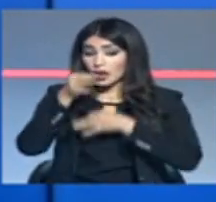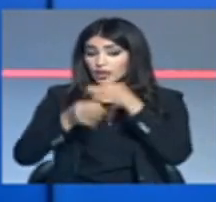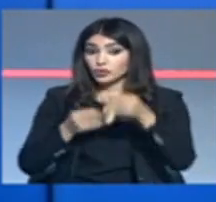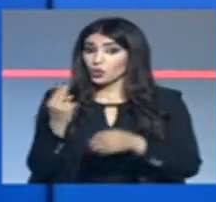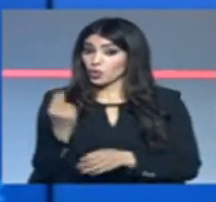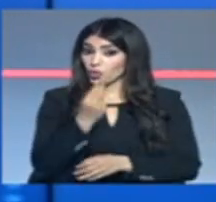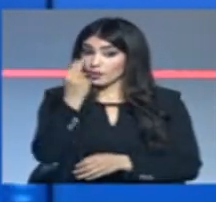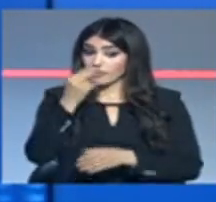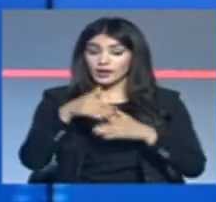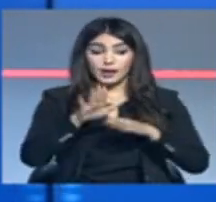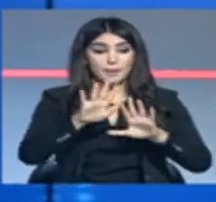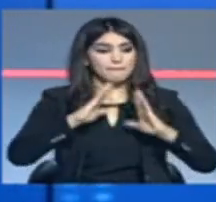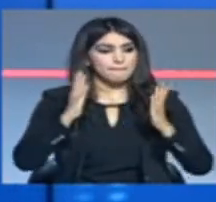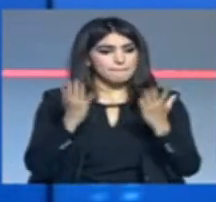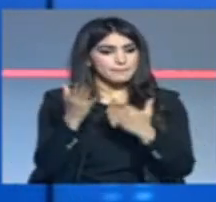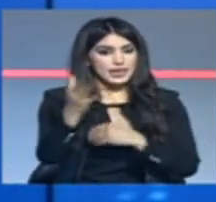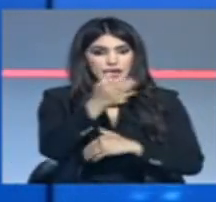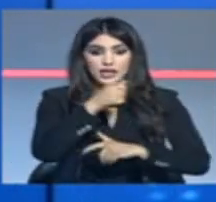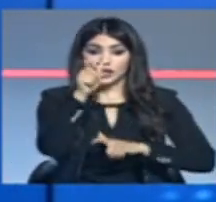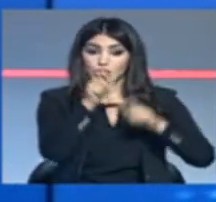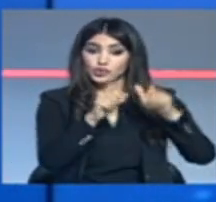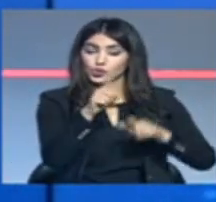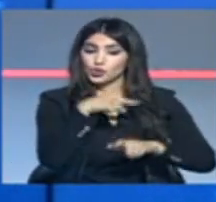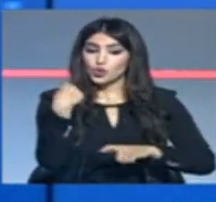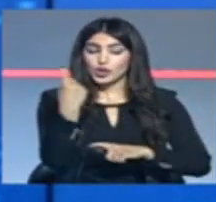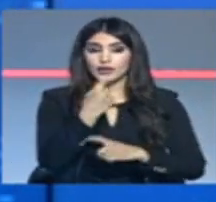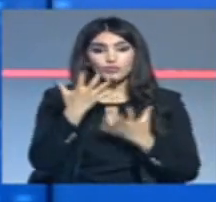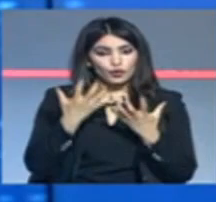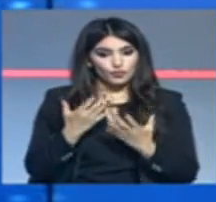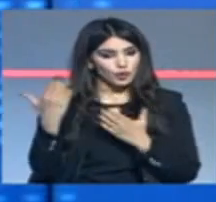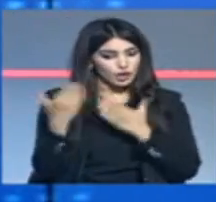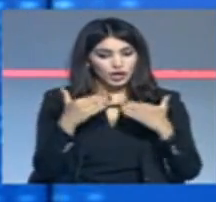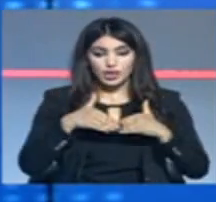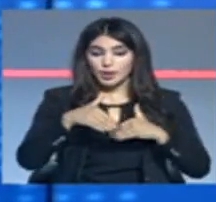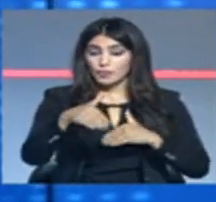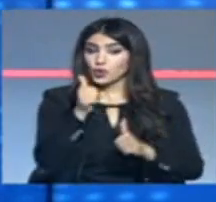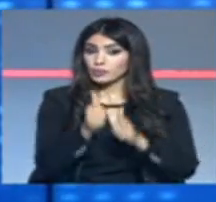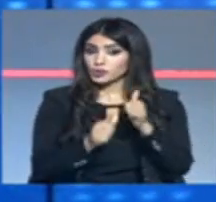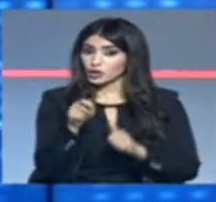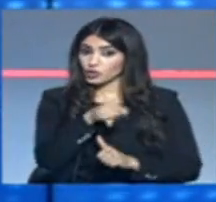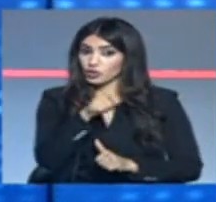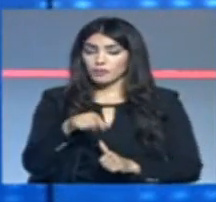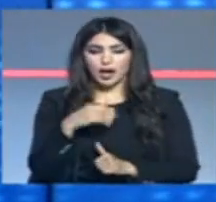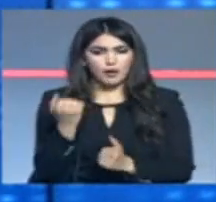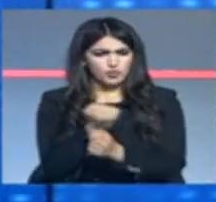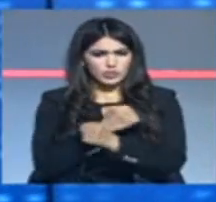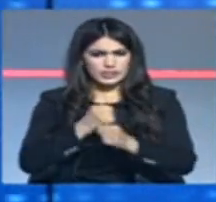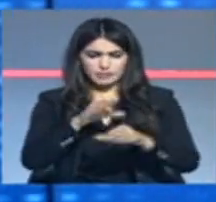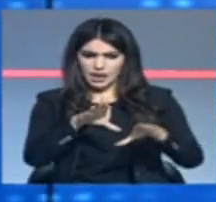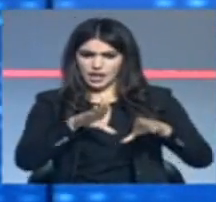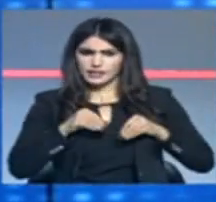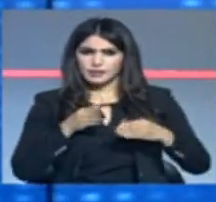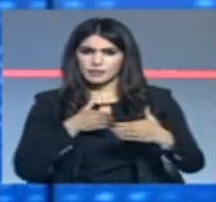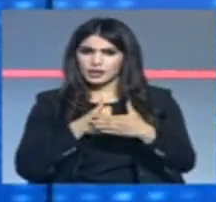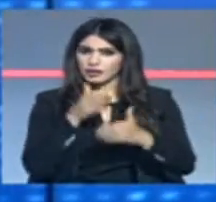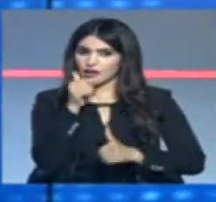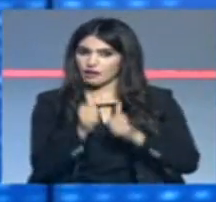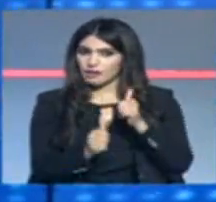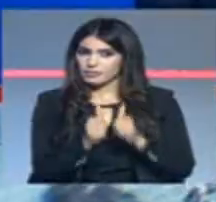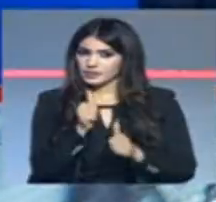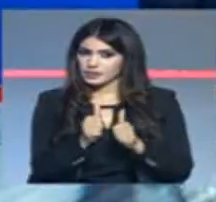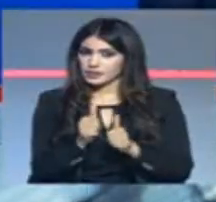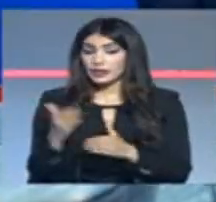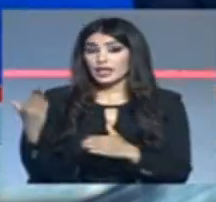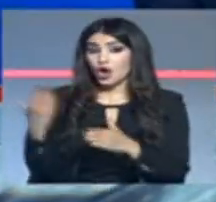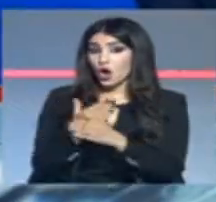مرفق عمومي ذاك ملك للجميع، يلزم العباد الكل تقرا، ويلزم الطلبه يعاديوا امتحاناتهم. مش من المعقول تعطيه الامتحانات وماهوش حل زاده.